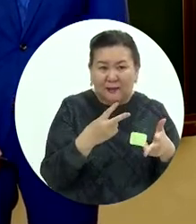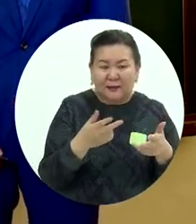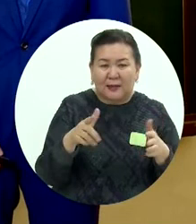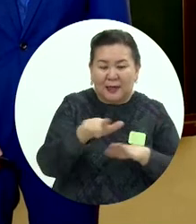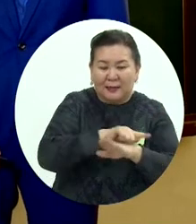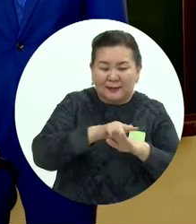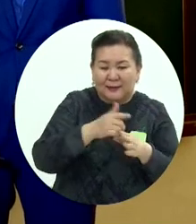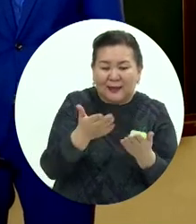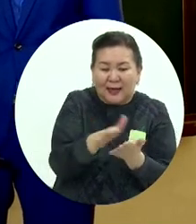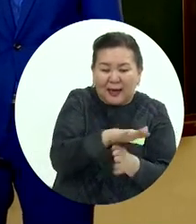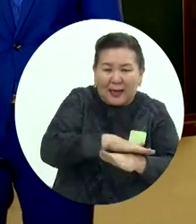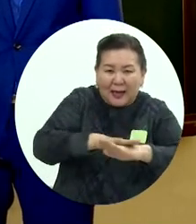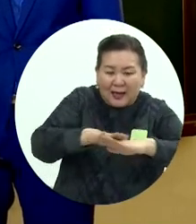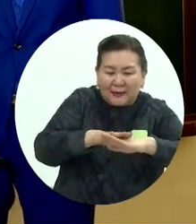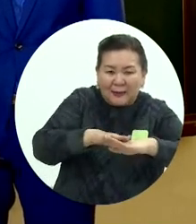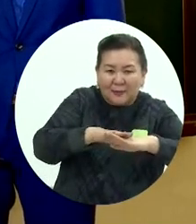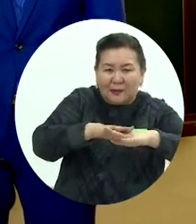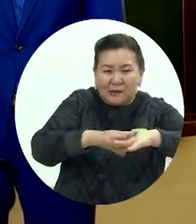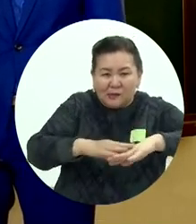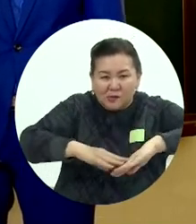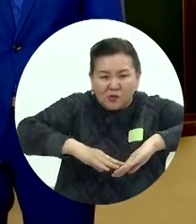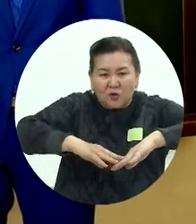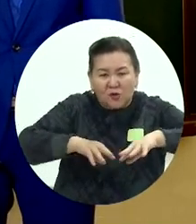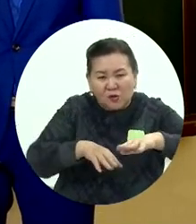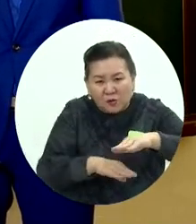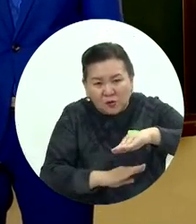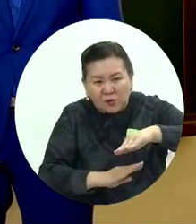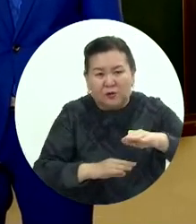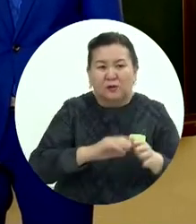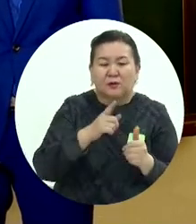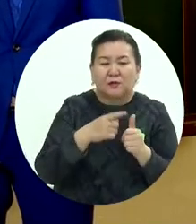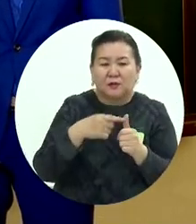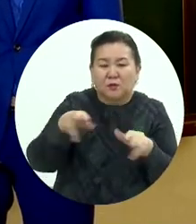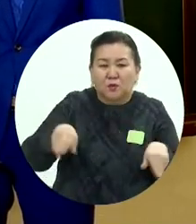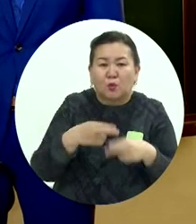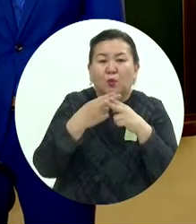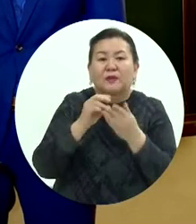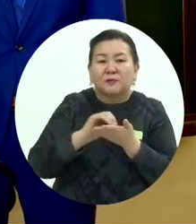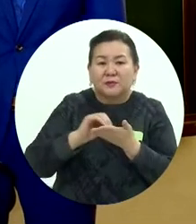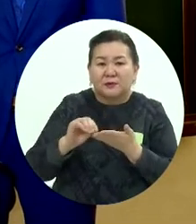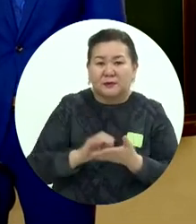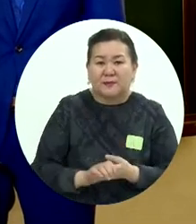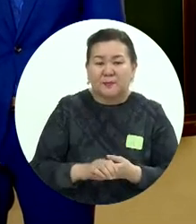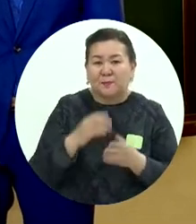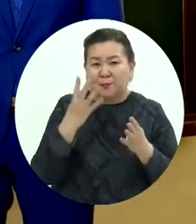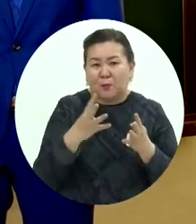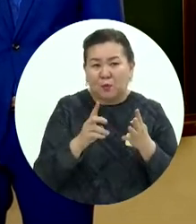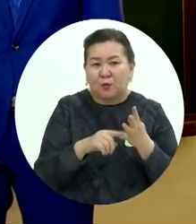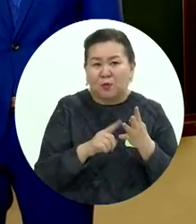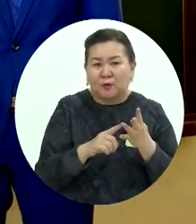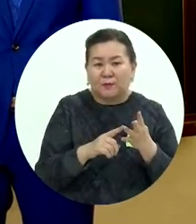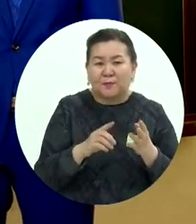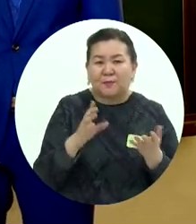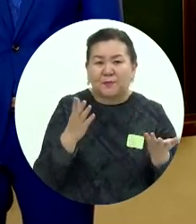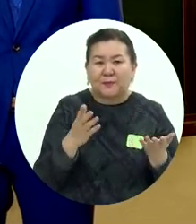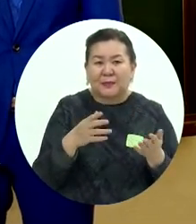байна. За эхлээд газрын гадар ямар байсан бэ? Дараа нь ямар процесс явагдсан, түүний үр дүнд ямар хэлбэр үүссэн бэ гэдгийг дүгнэлт бичих нэ. За